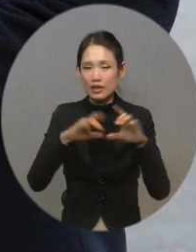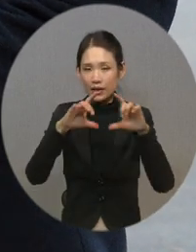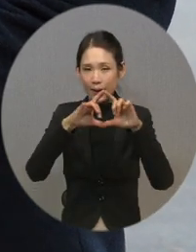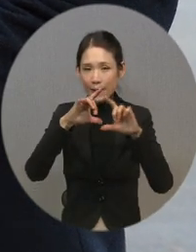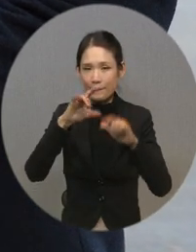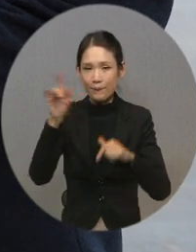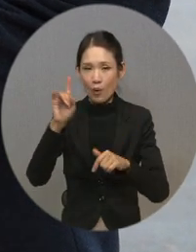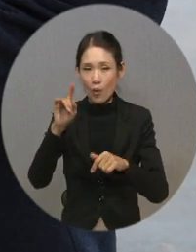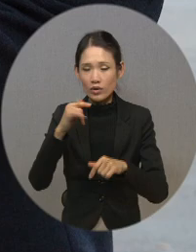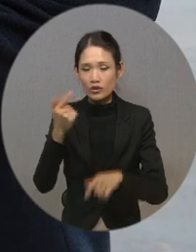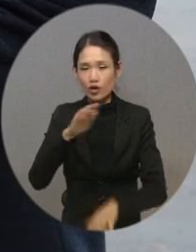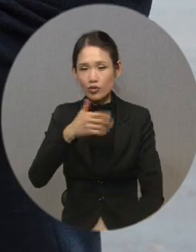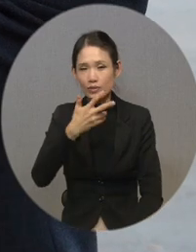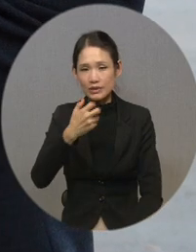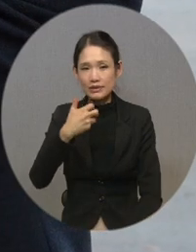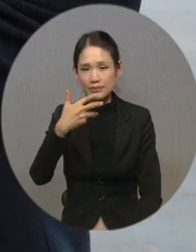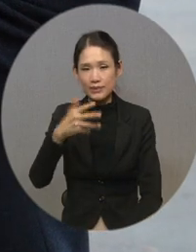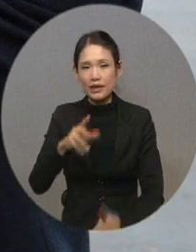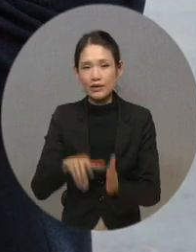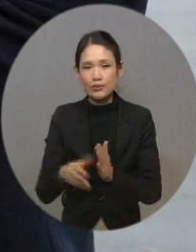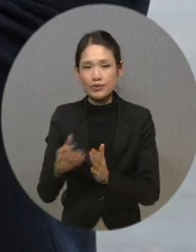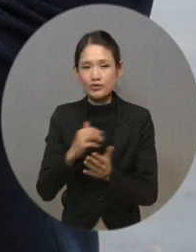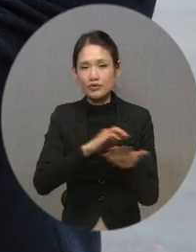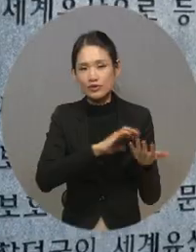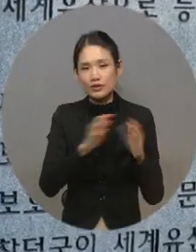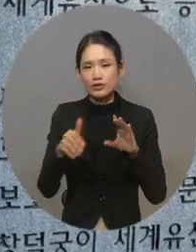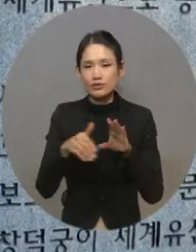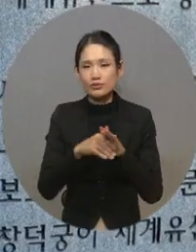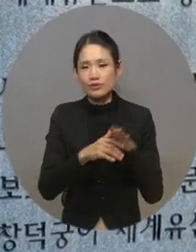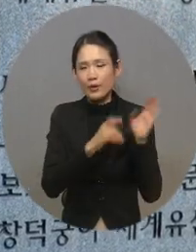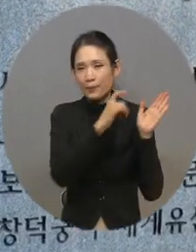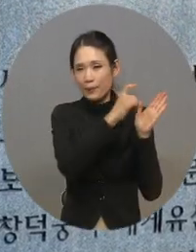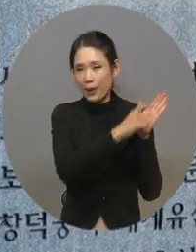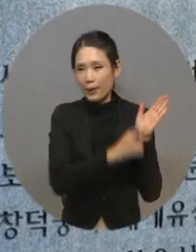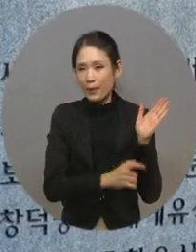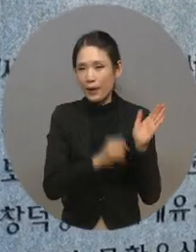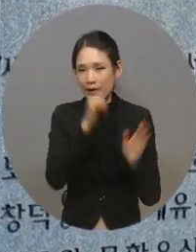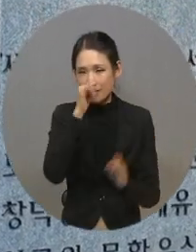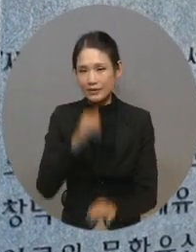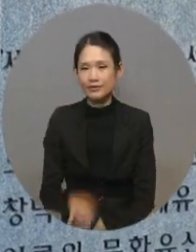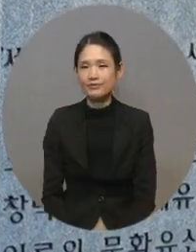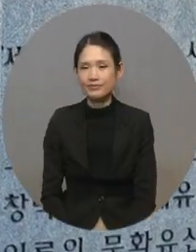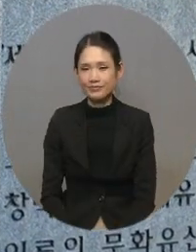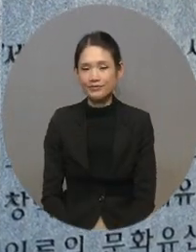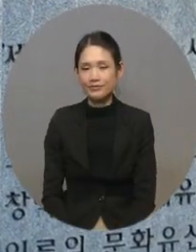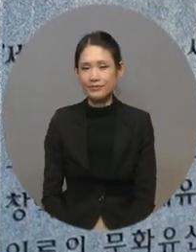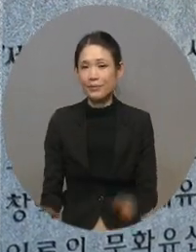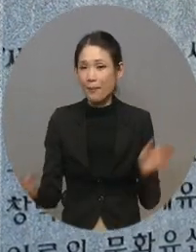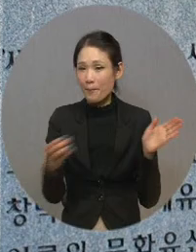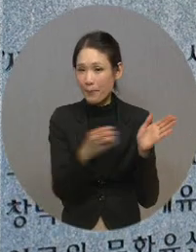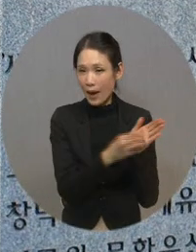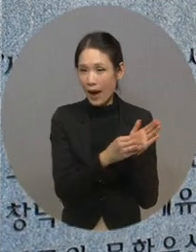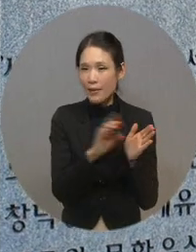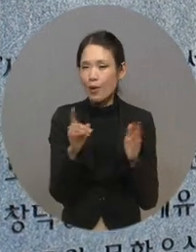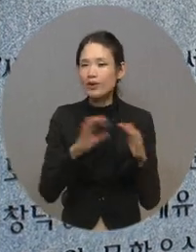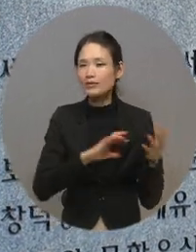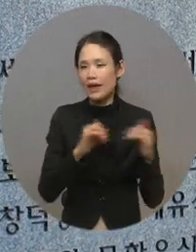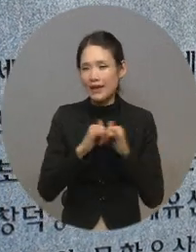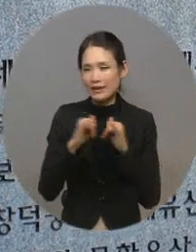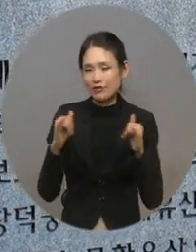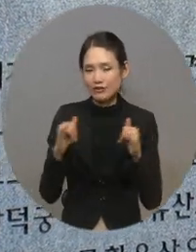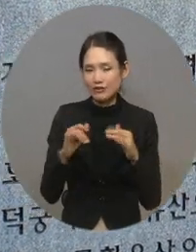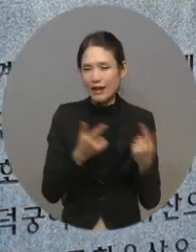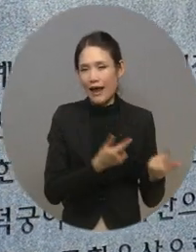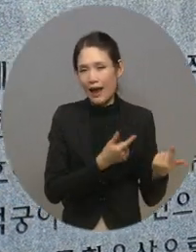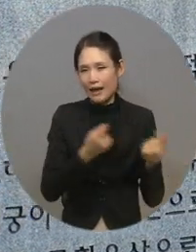1978년부터 세계문화유산으로 등재된 곳에 다 이렇게 로고가 붙어져 있는데 세계 인류가 다 같이